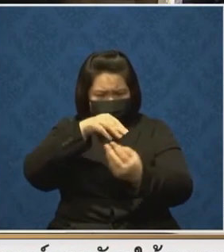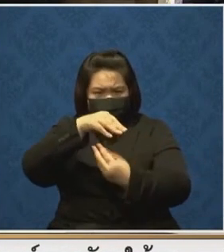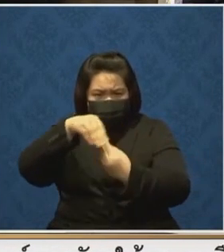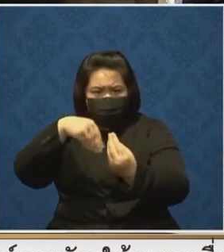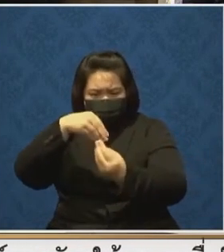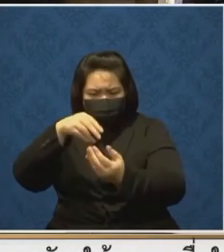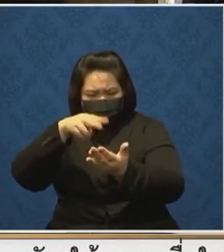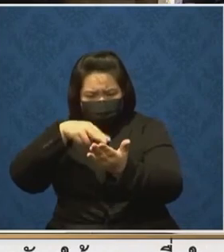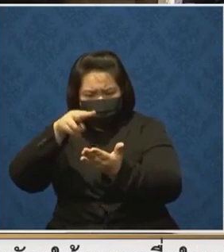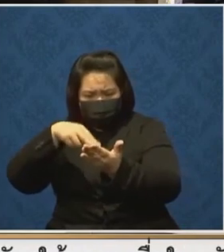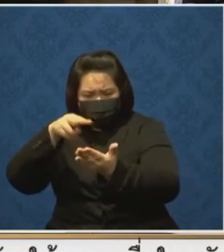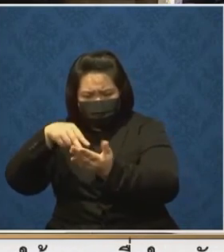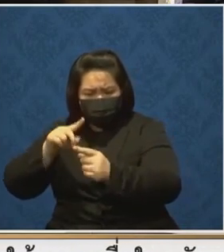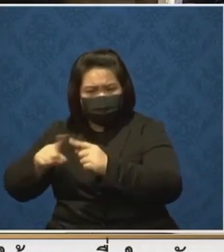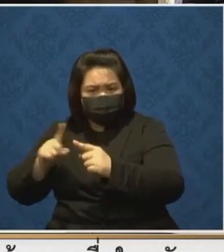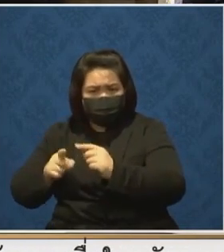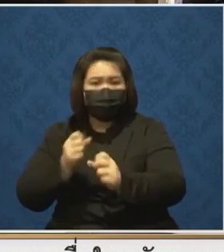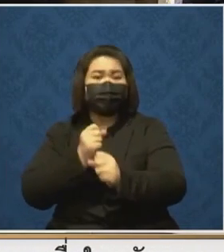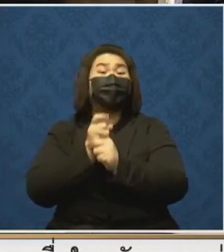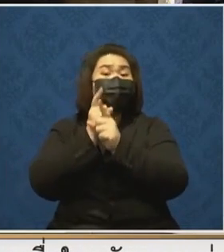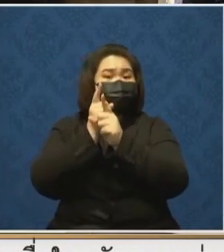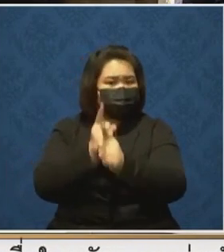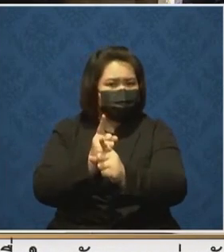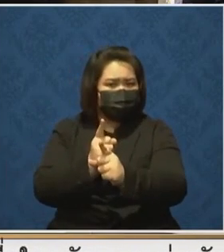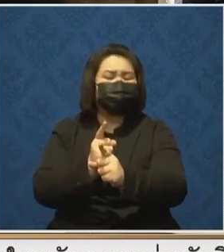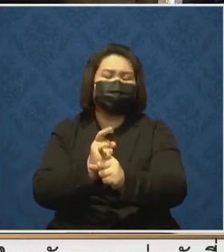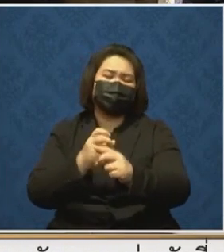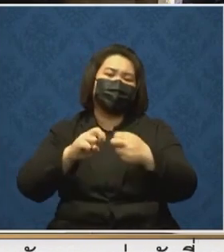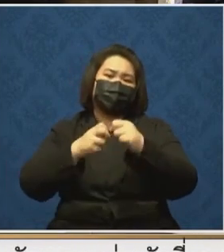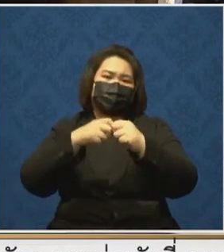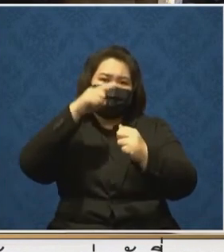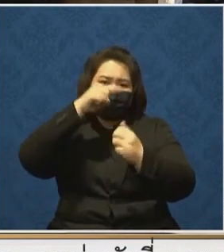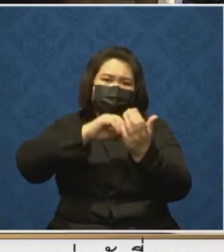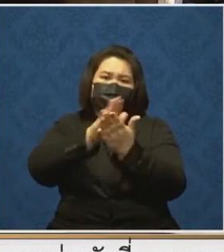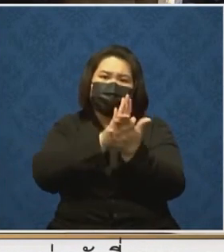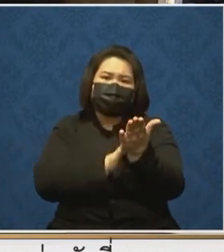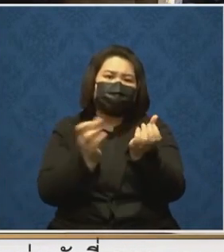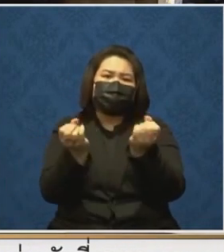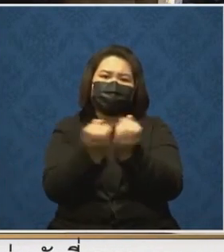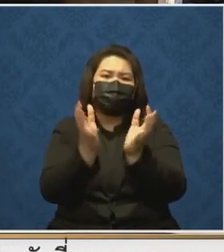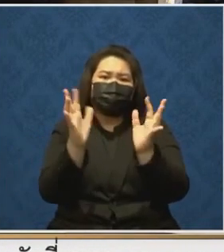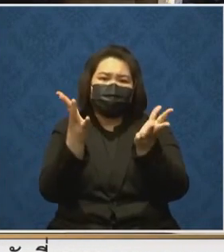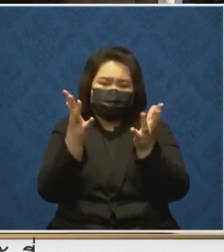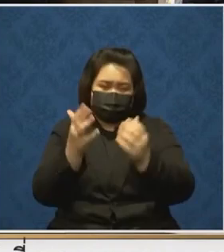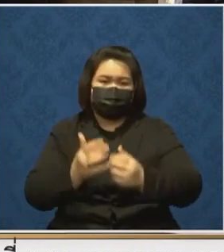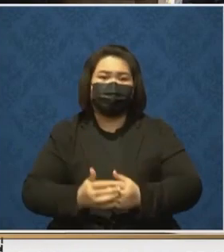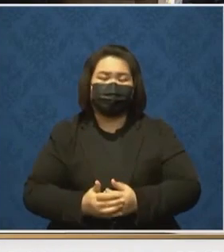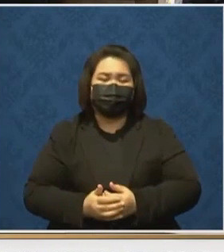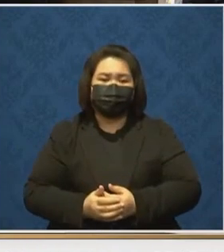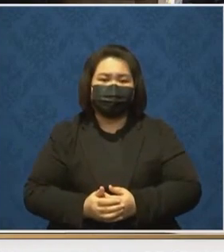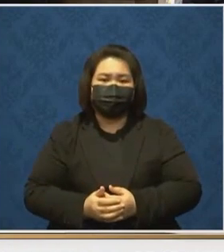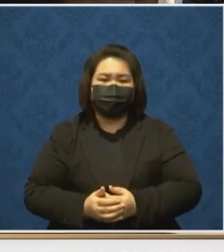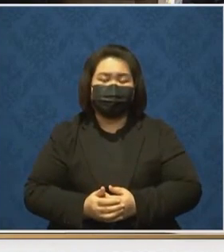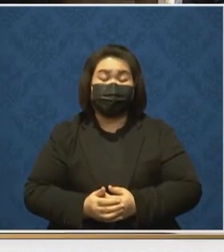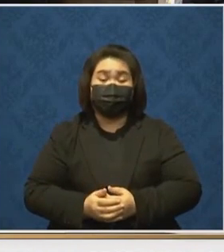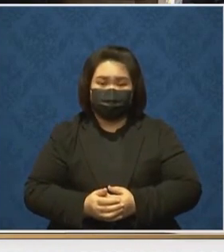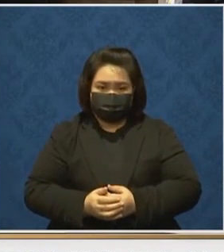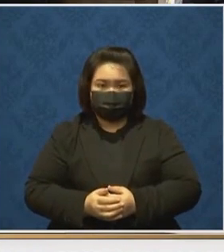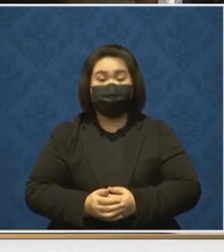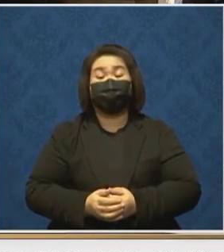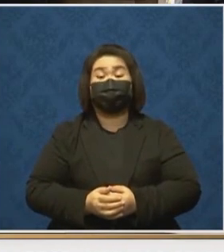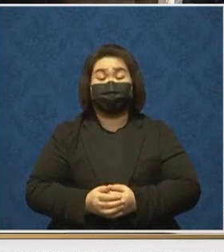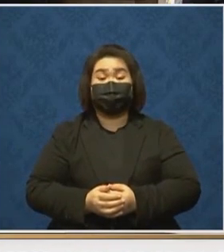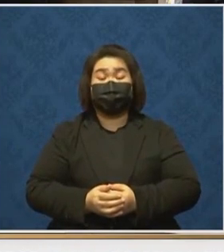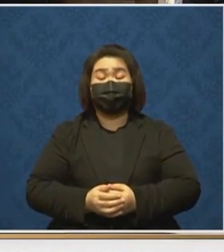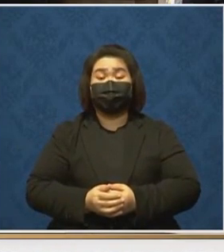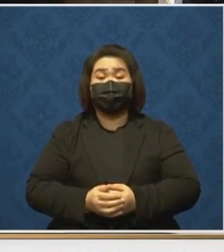ตามข้อเสนอนั้นอย่างไม่ชักช้ากจะทำให้ประเทศไม่เสยหายเหมอนทเกิดขึนในตอนนี้ท่ปทานทครบพันธหล